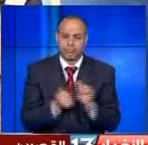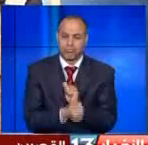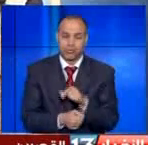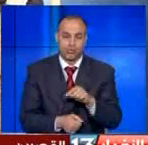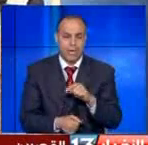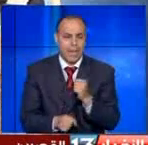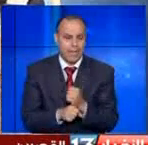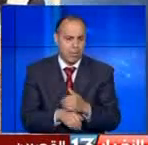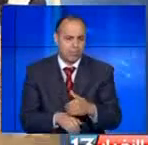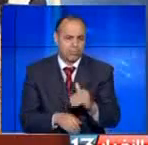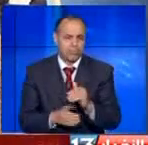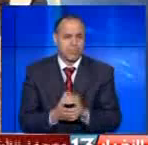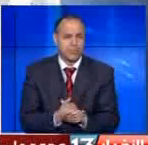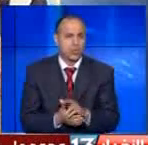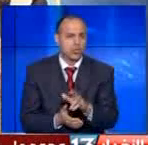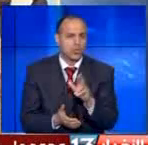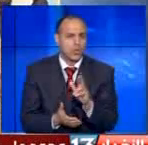معناتها